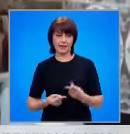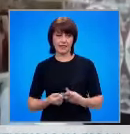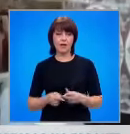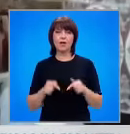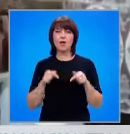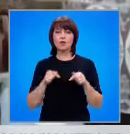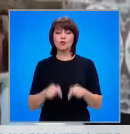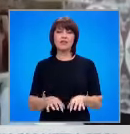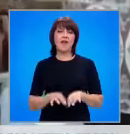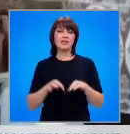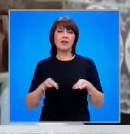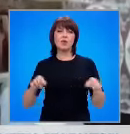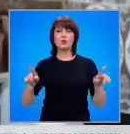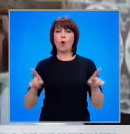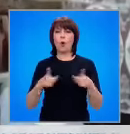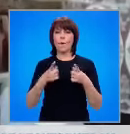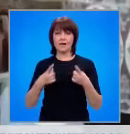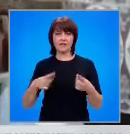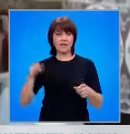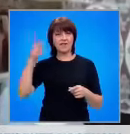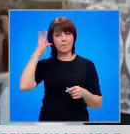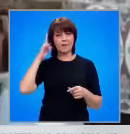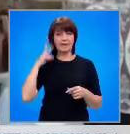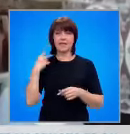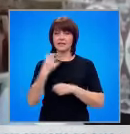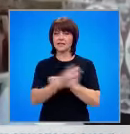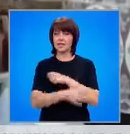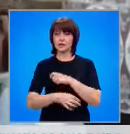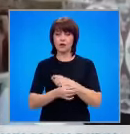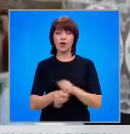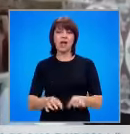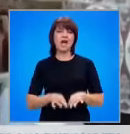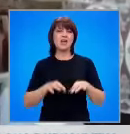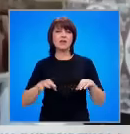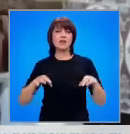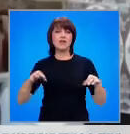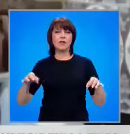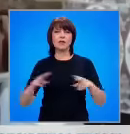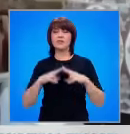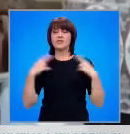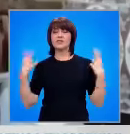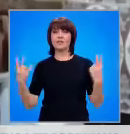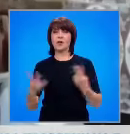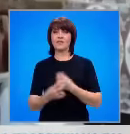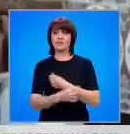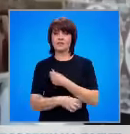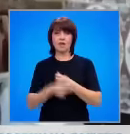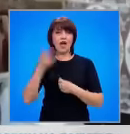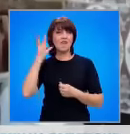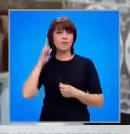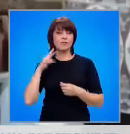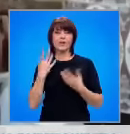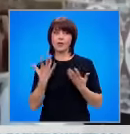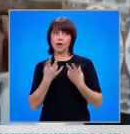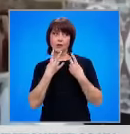Това е най-дългото управление в британската история и едно от най-дългите в световната история. Великобритания, която гледаме